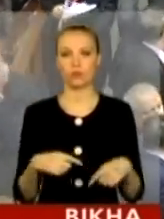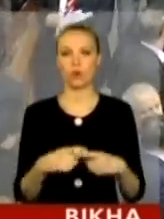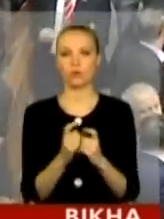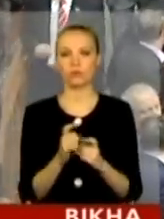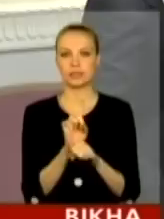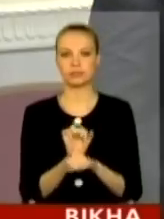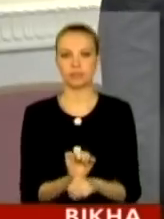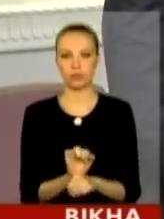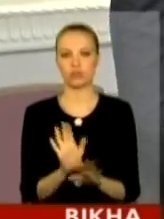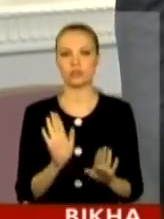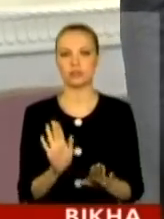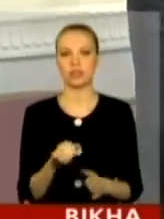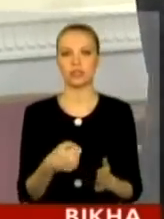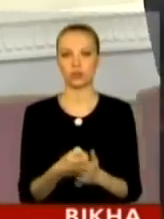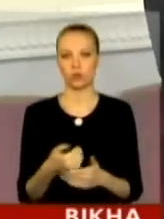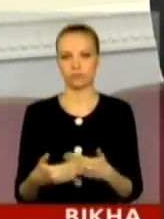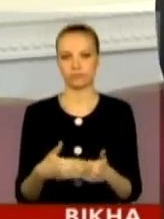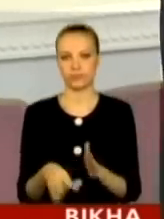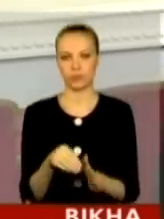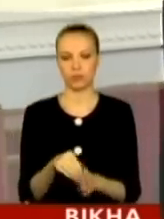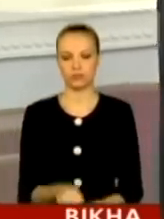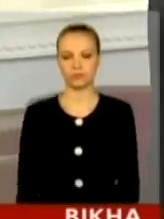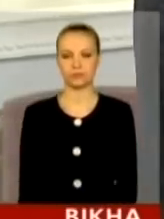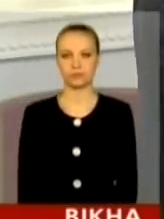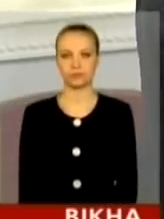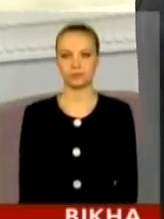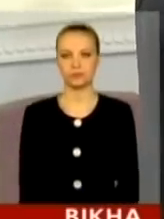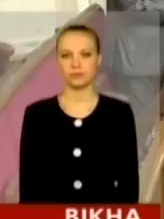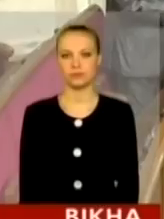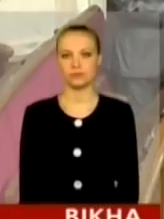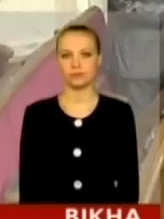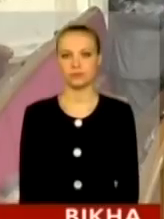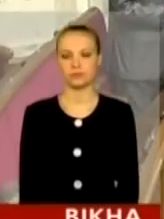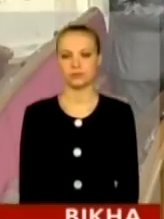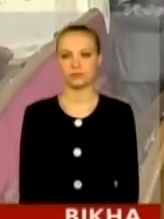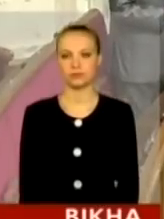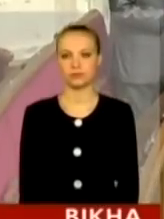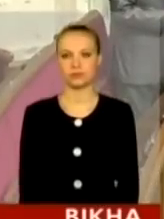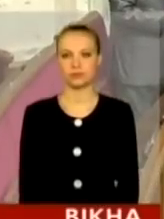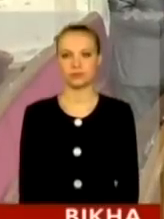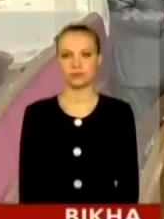заморожений тільки до виборів Ольга червакова Олексій Жиленко програма Вікна сстб